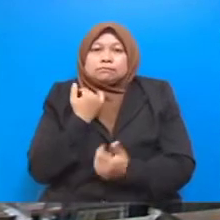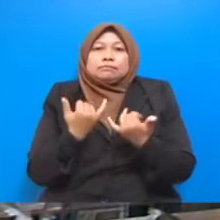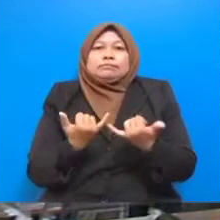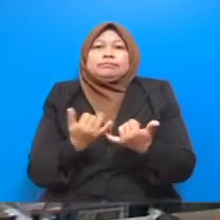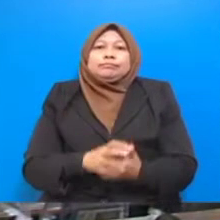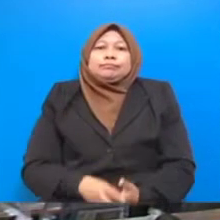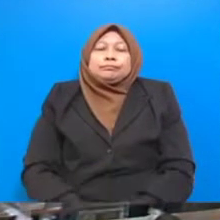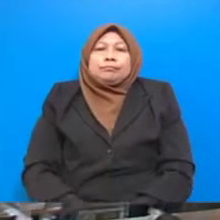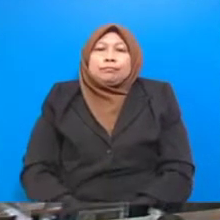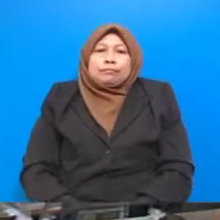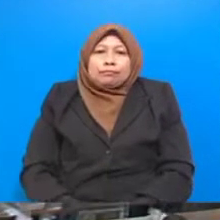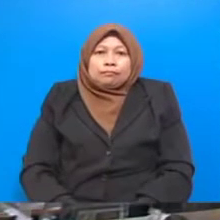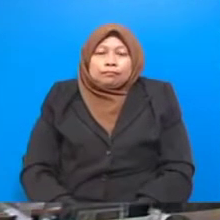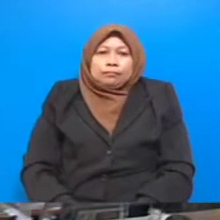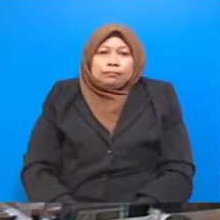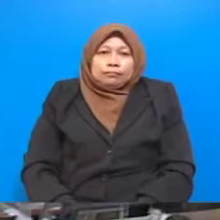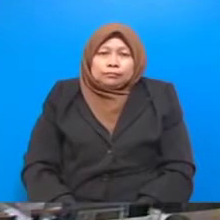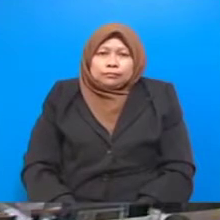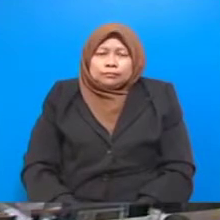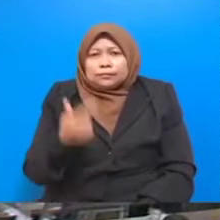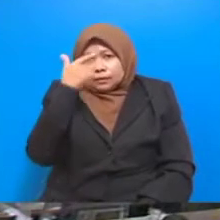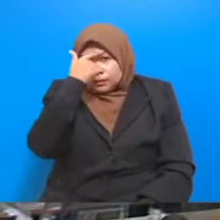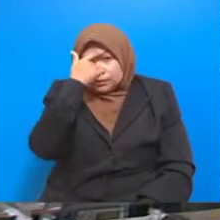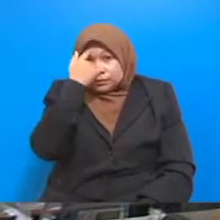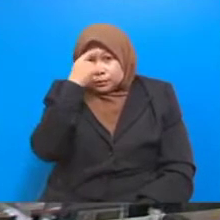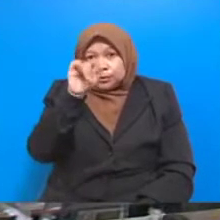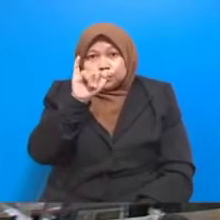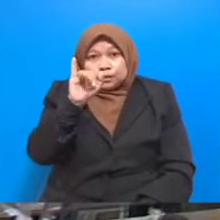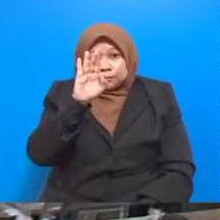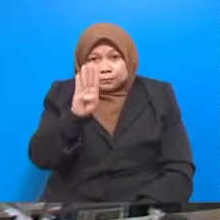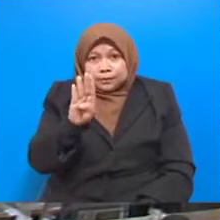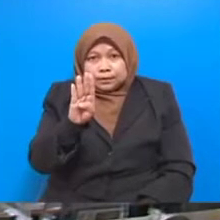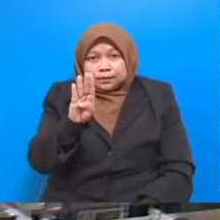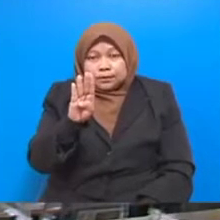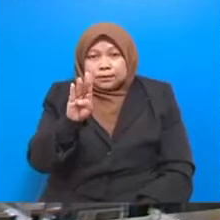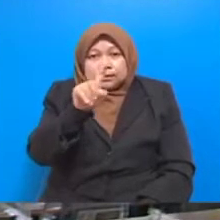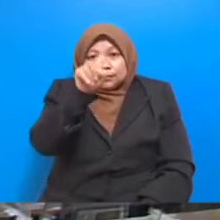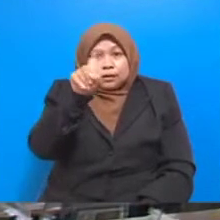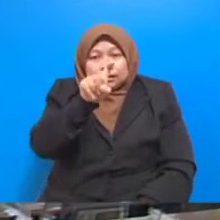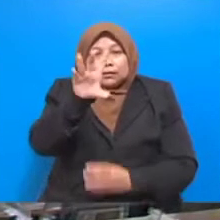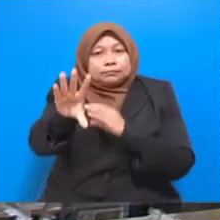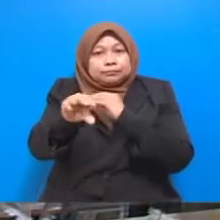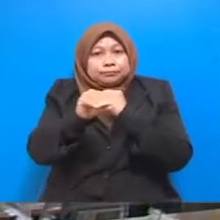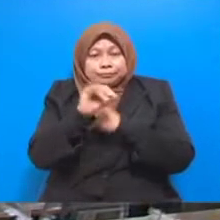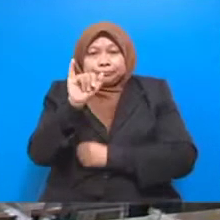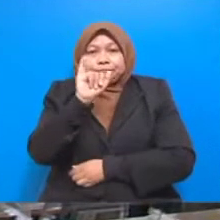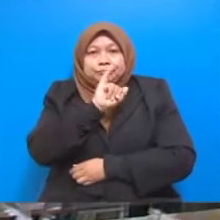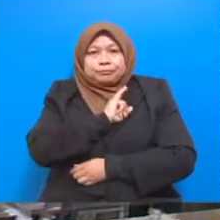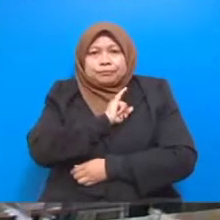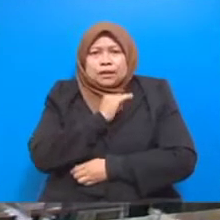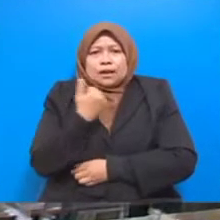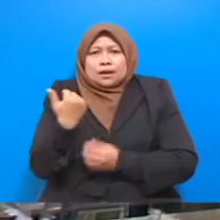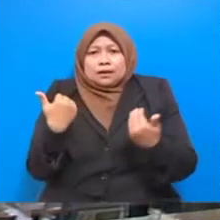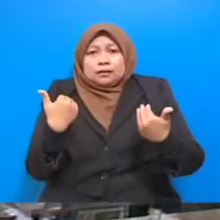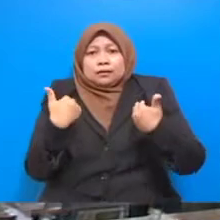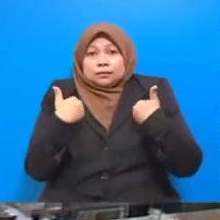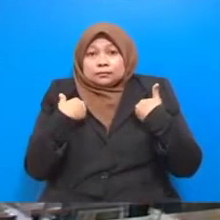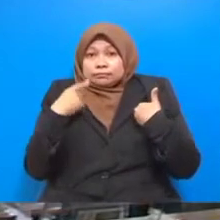ini hm kepada yang pomad ini soalan tambahan saya ada